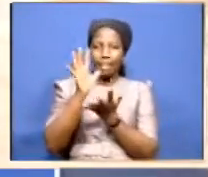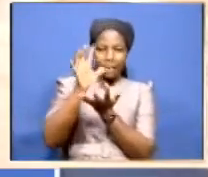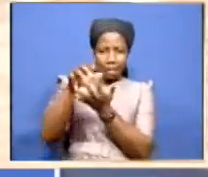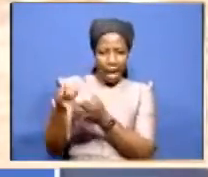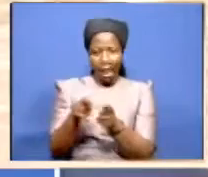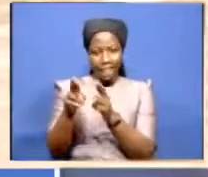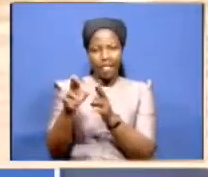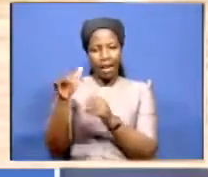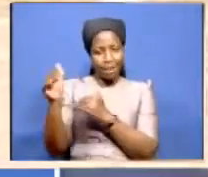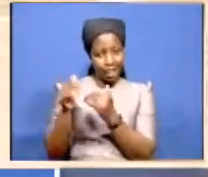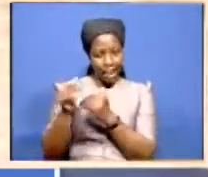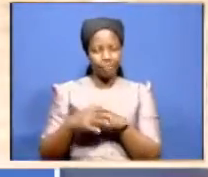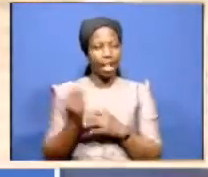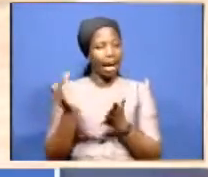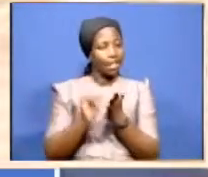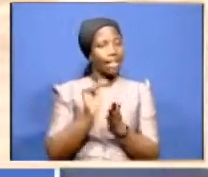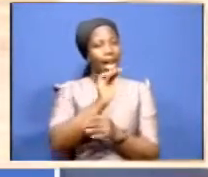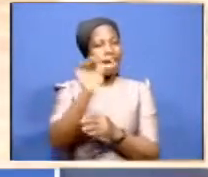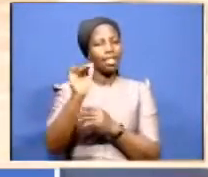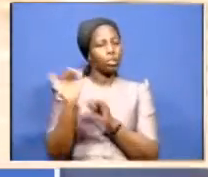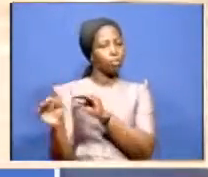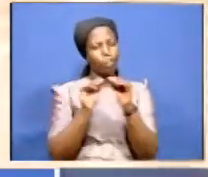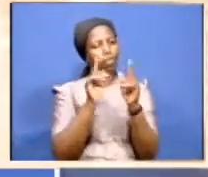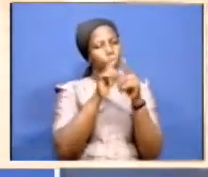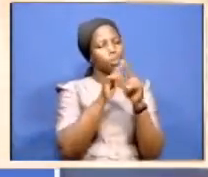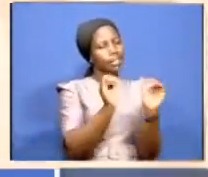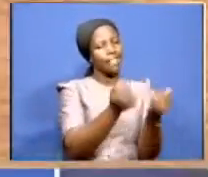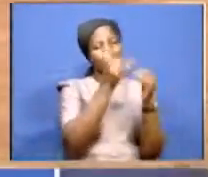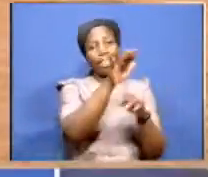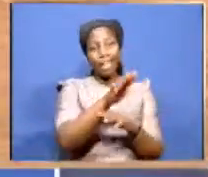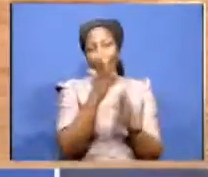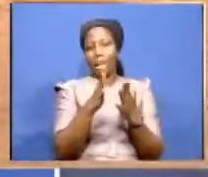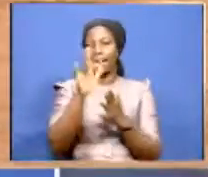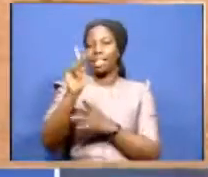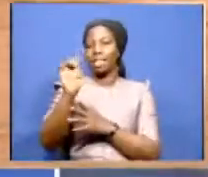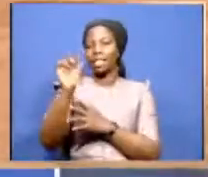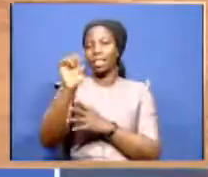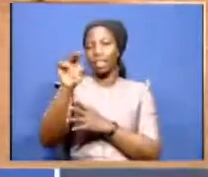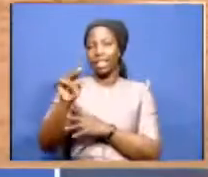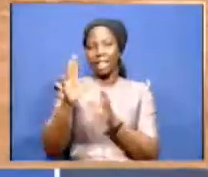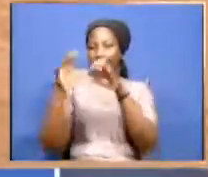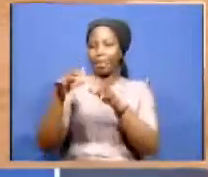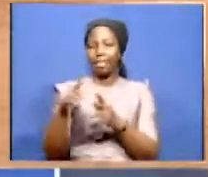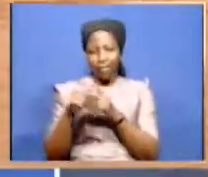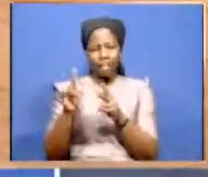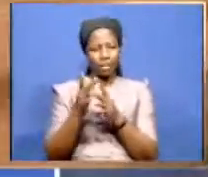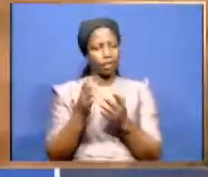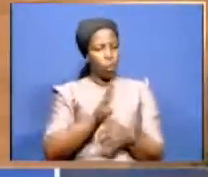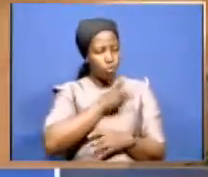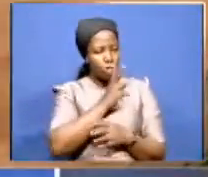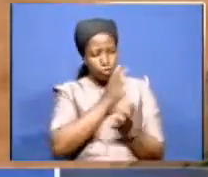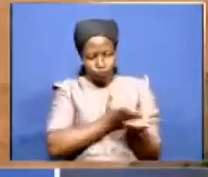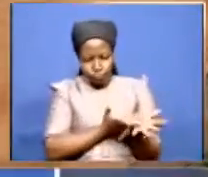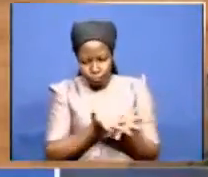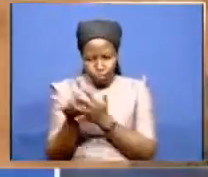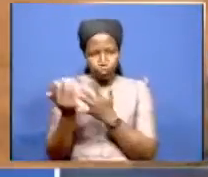mara nyingine wametakiwa wahamie nyanda salama, huku kampuni ya KenGen ikianza kuelekeza kwingineko maji